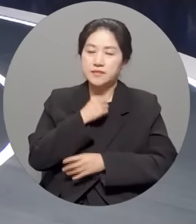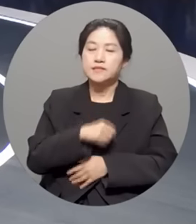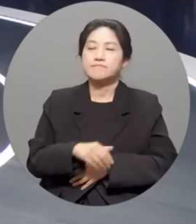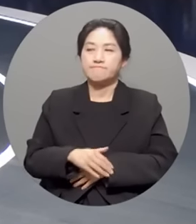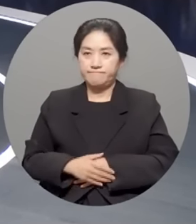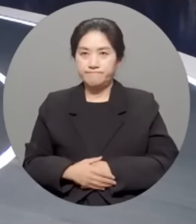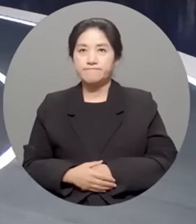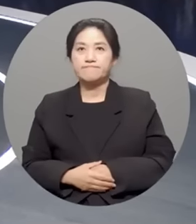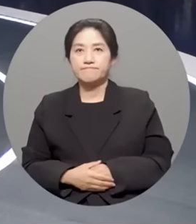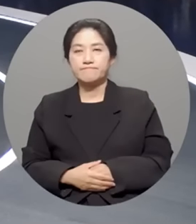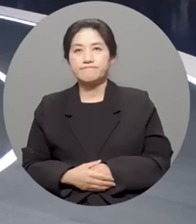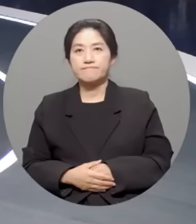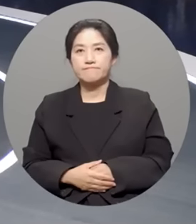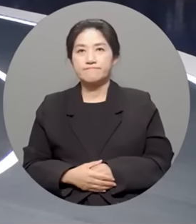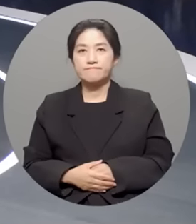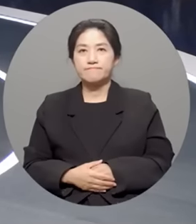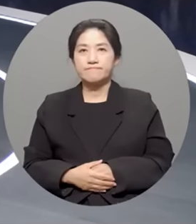잘들었습니다